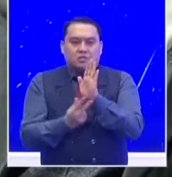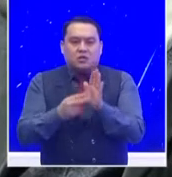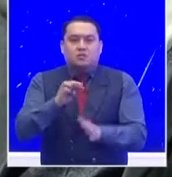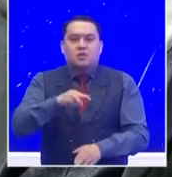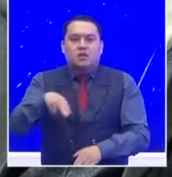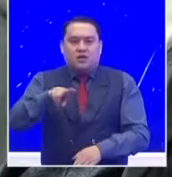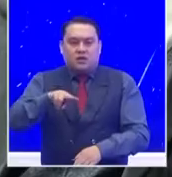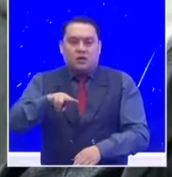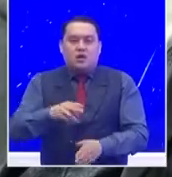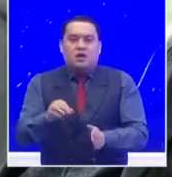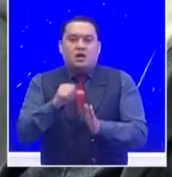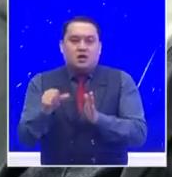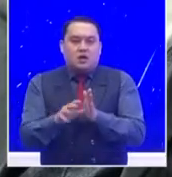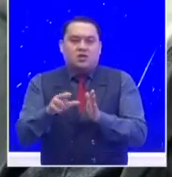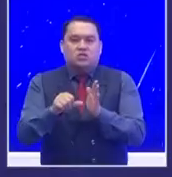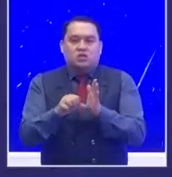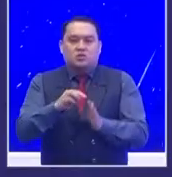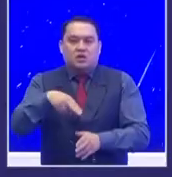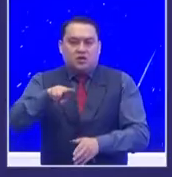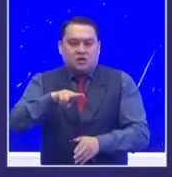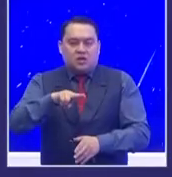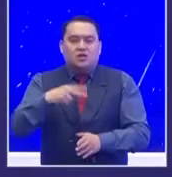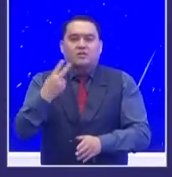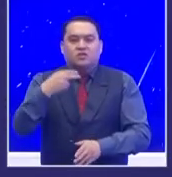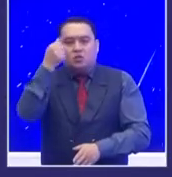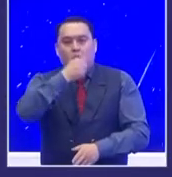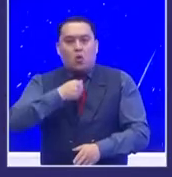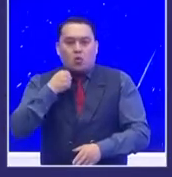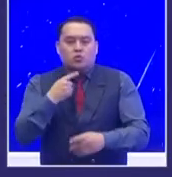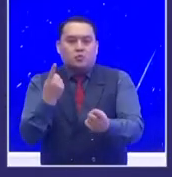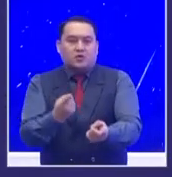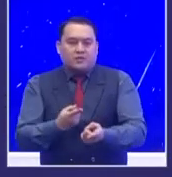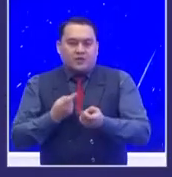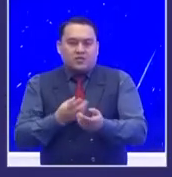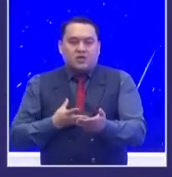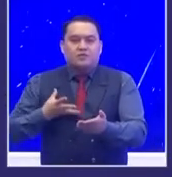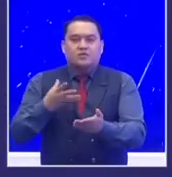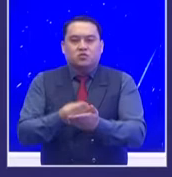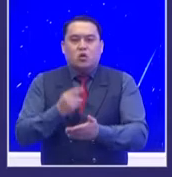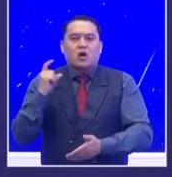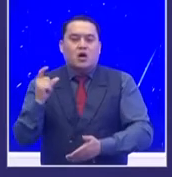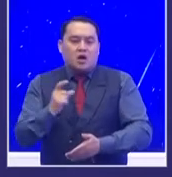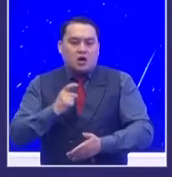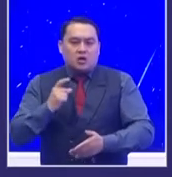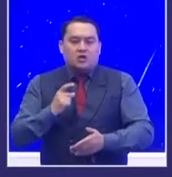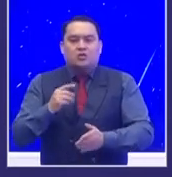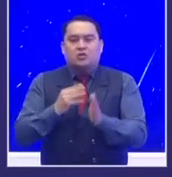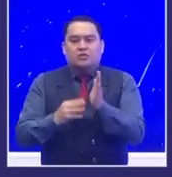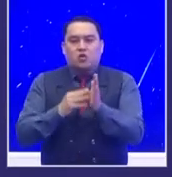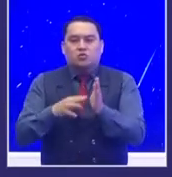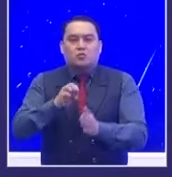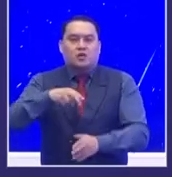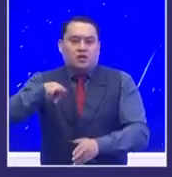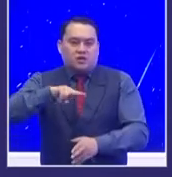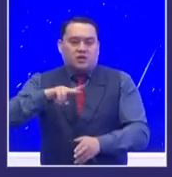миллиардов, энергоснабжение – 6,5 миллиардов. В 2020 году намечается привлечение инвестиций в экономику района в размере 90 миллиардов